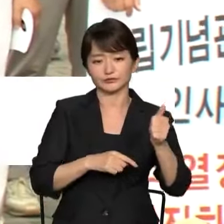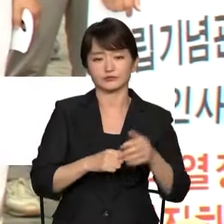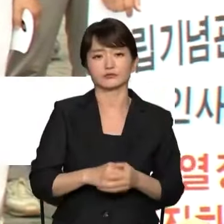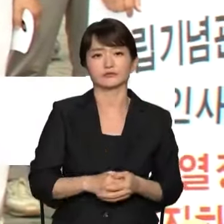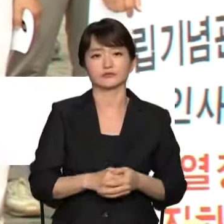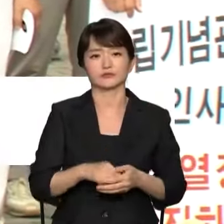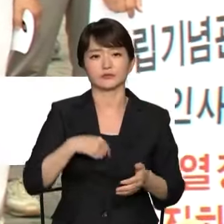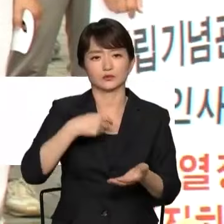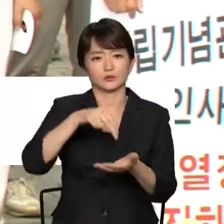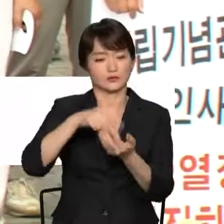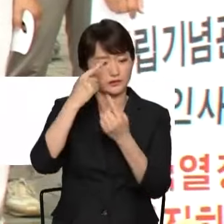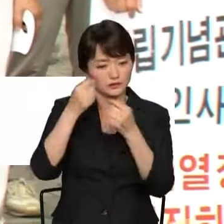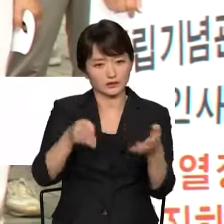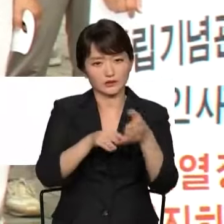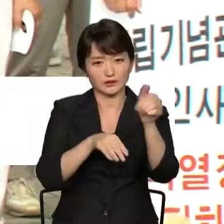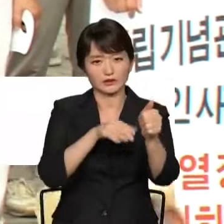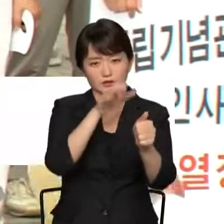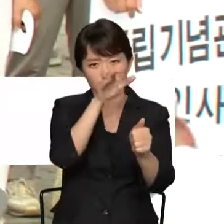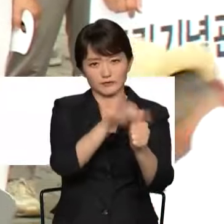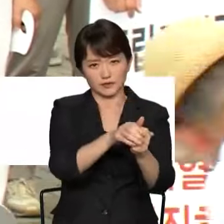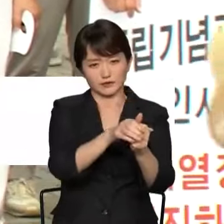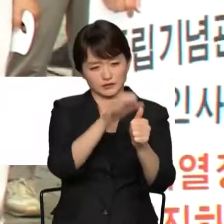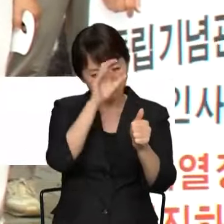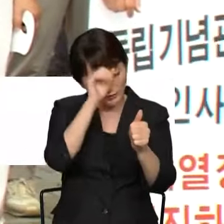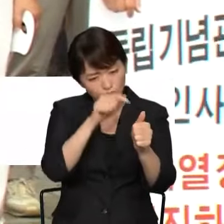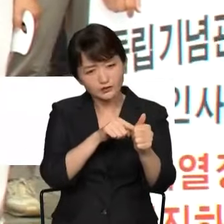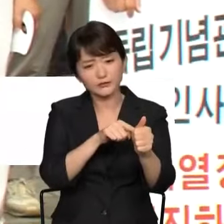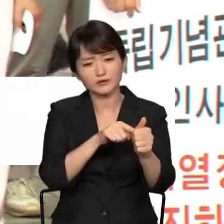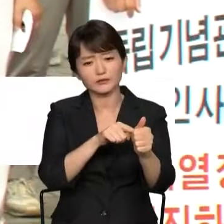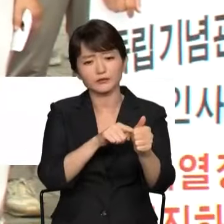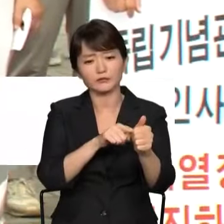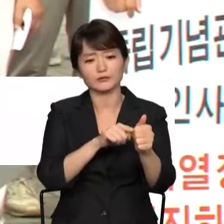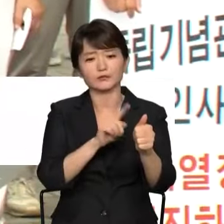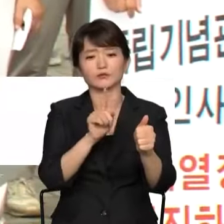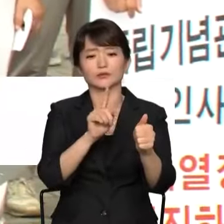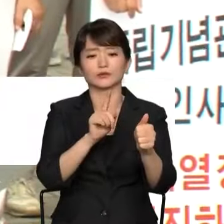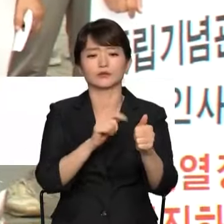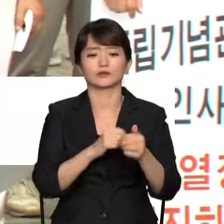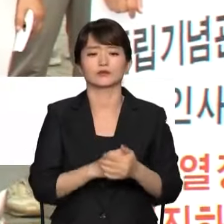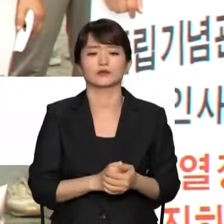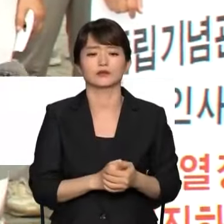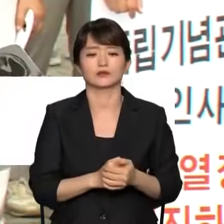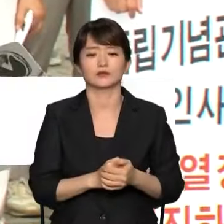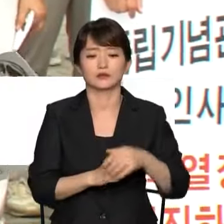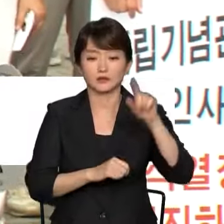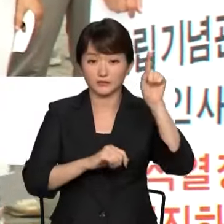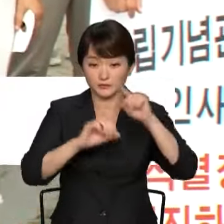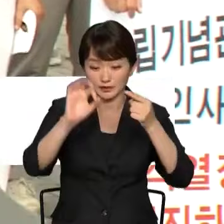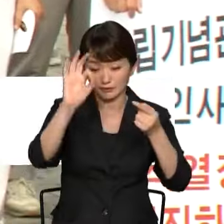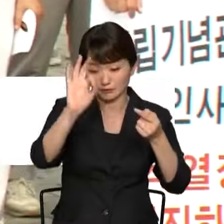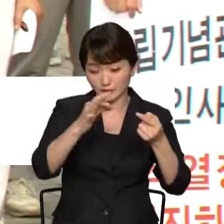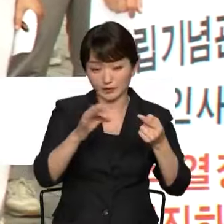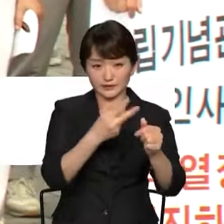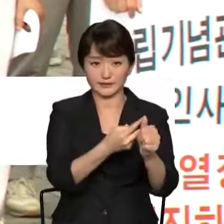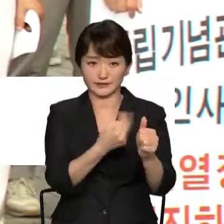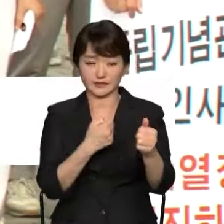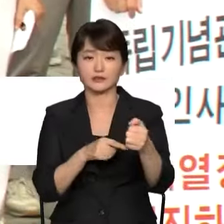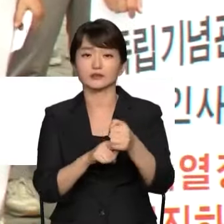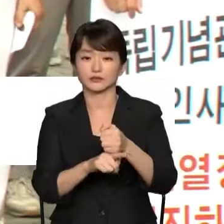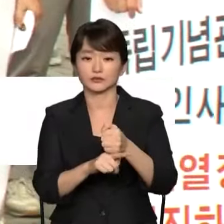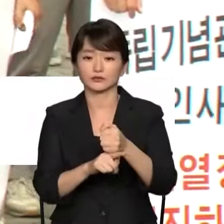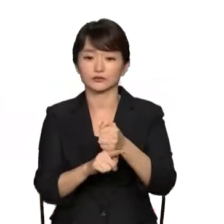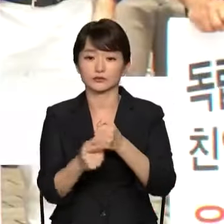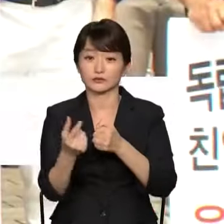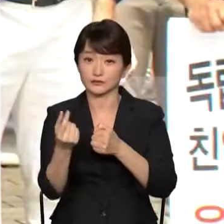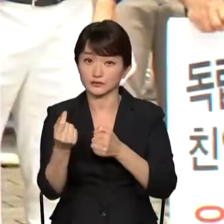계속 고집하고 눌러 앉은다면 이것은 100% 탄핵 사유라고